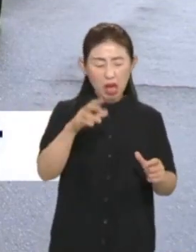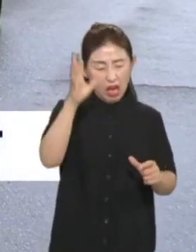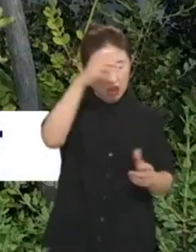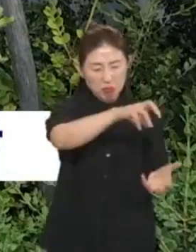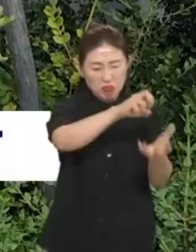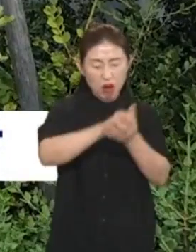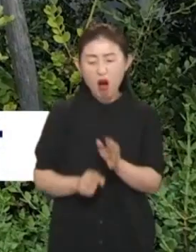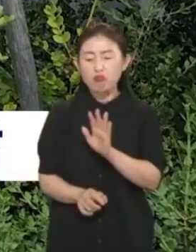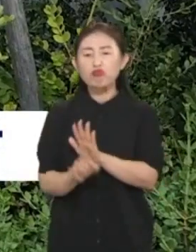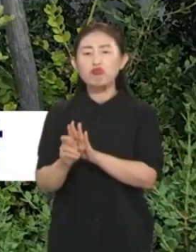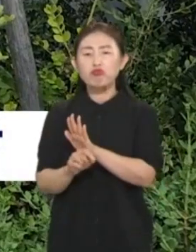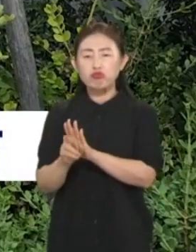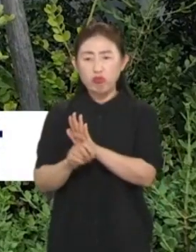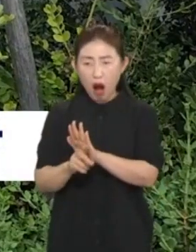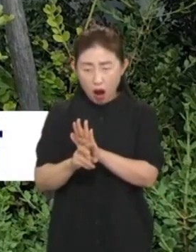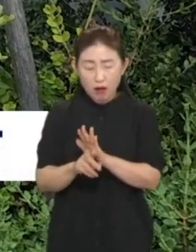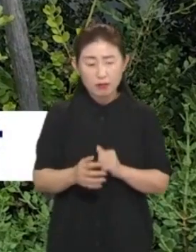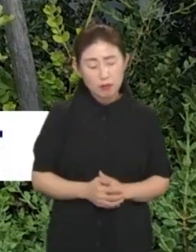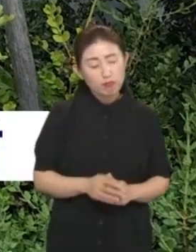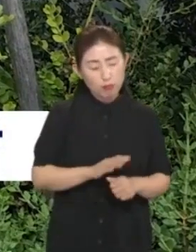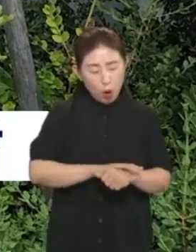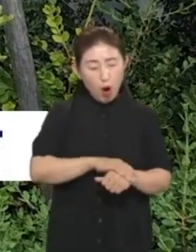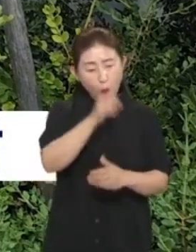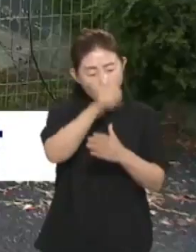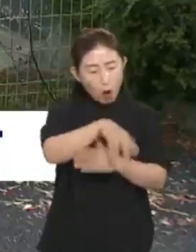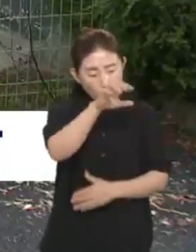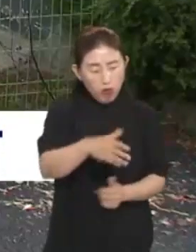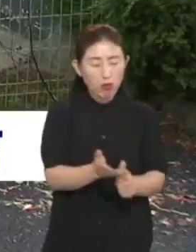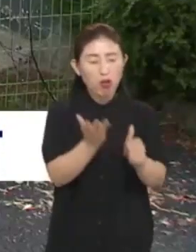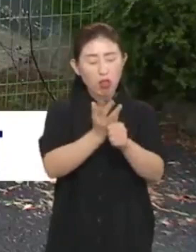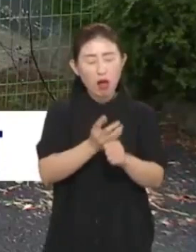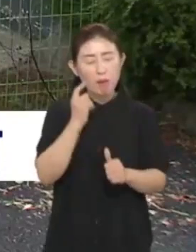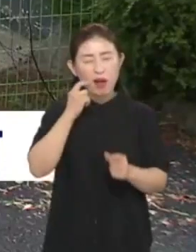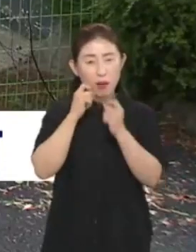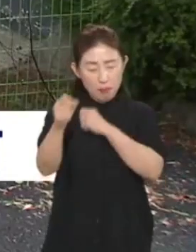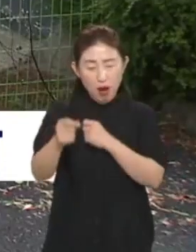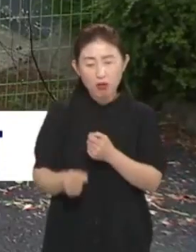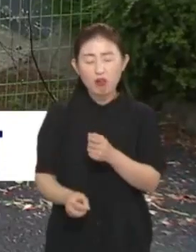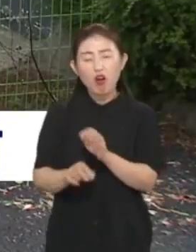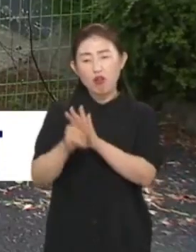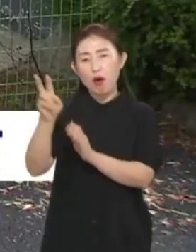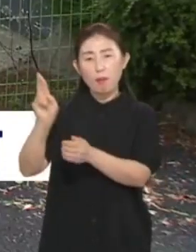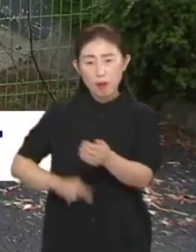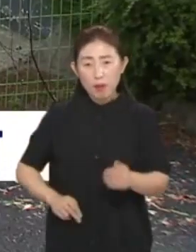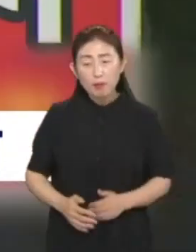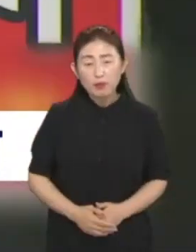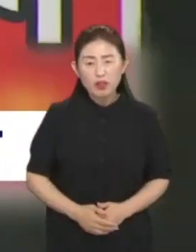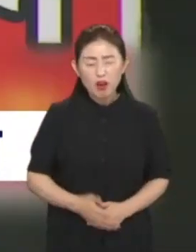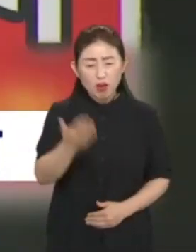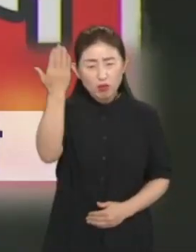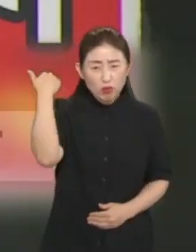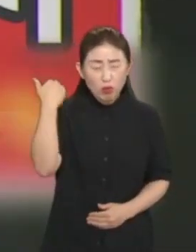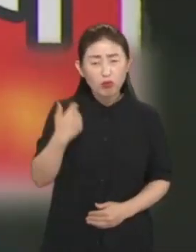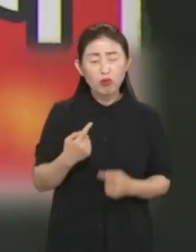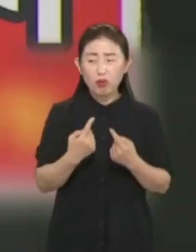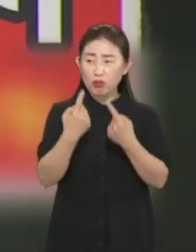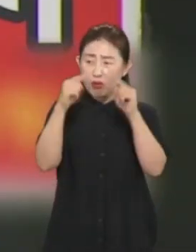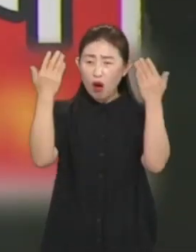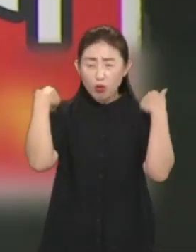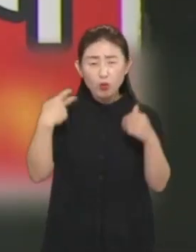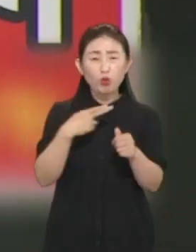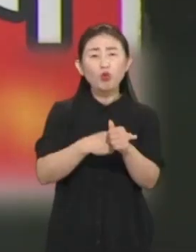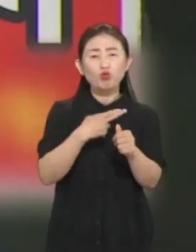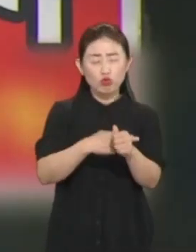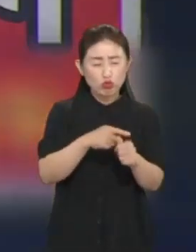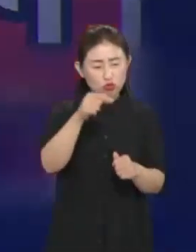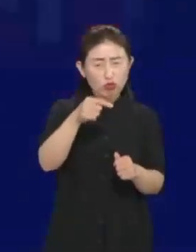경매장에서 합법적 개체로 둔갑해 거래됐습니다. 최근 대전의 한 대학교 반려동물학과 전 교수가 운영해 논란이 된